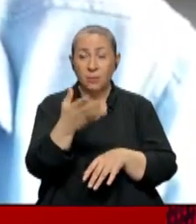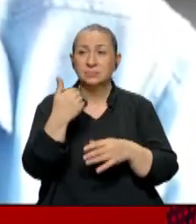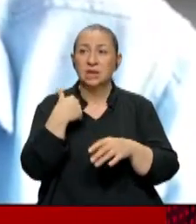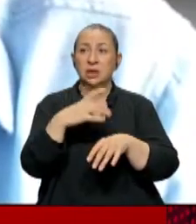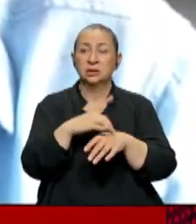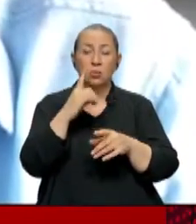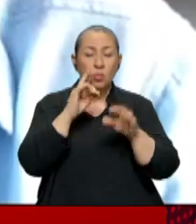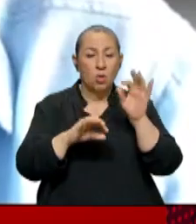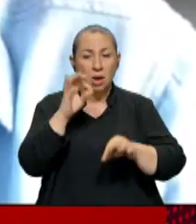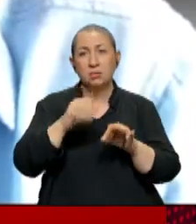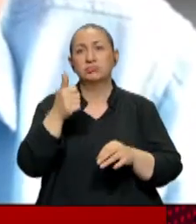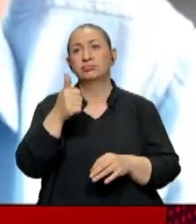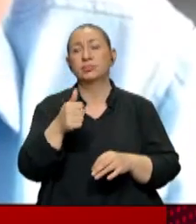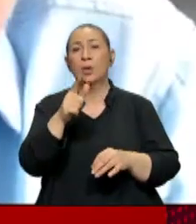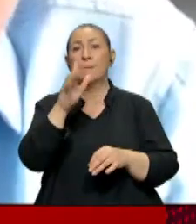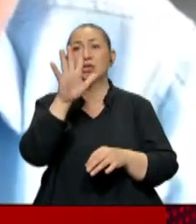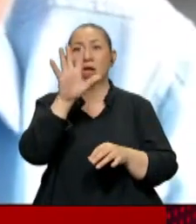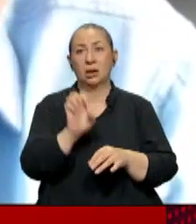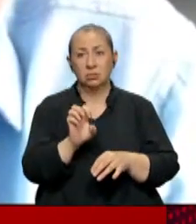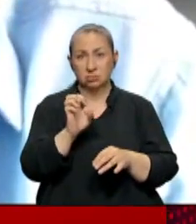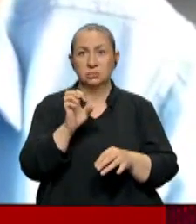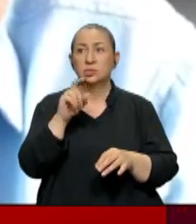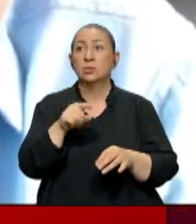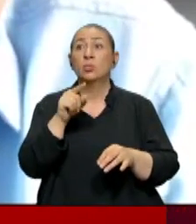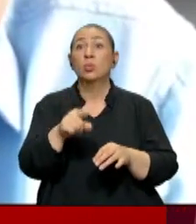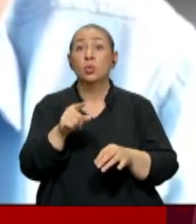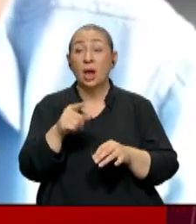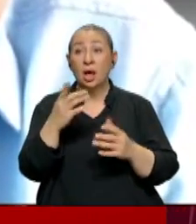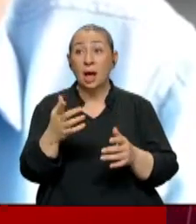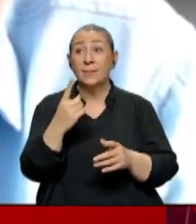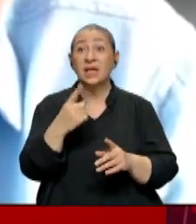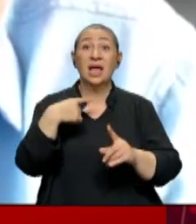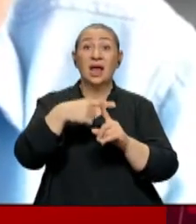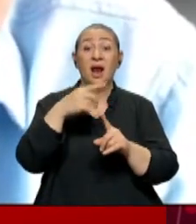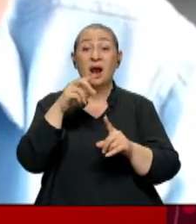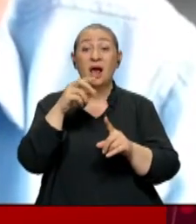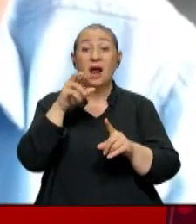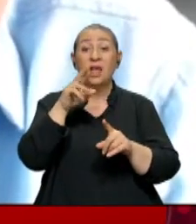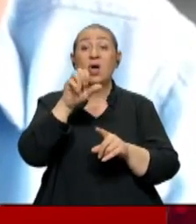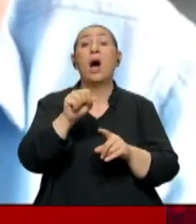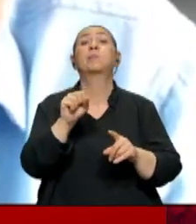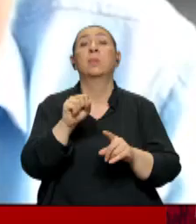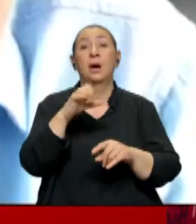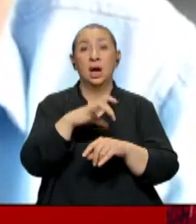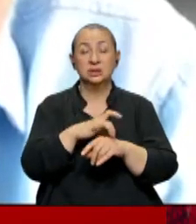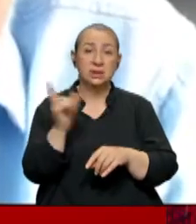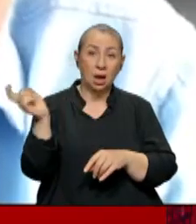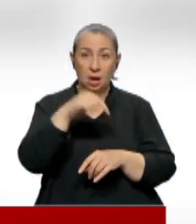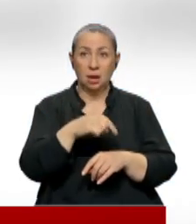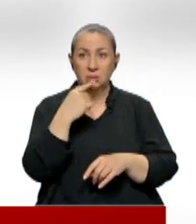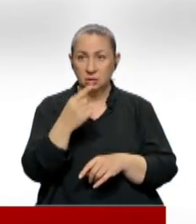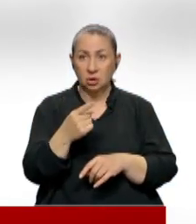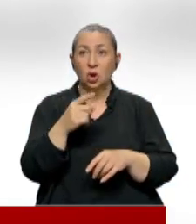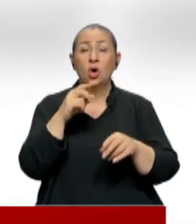böyle bir pasta bakıyorduk daha sonra bu Beş dakikaya indirildi şimdi bunlara bir randevusuz hasta gündeme